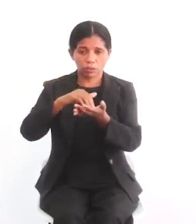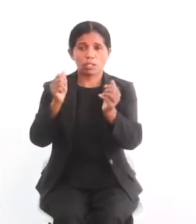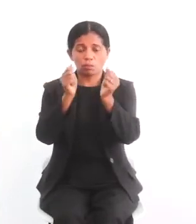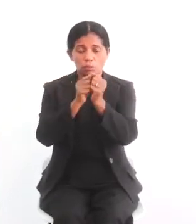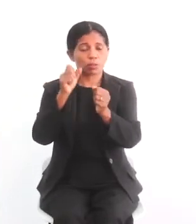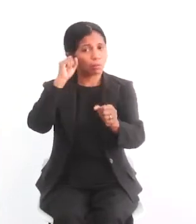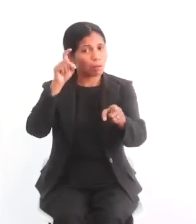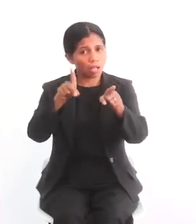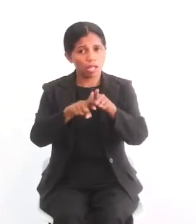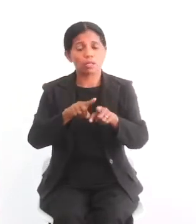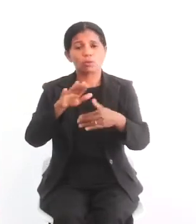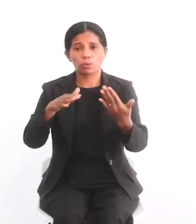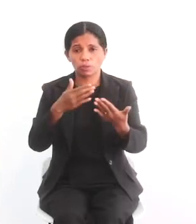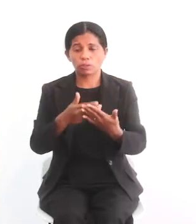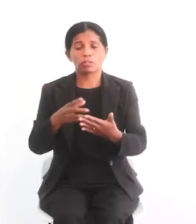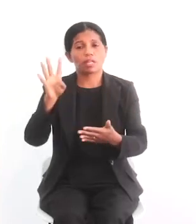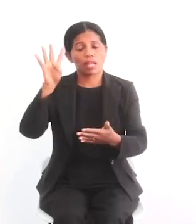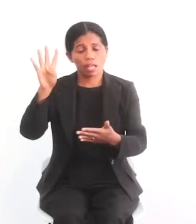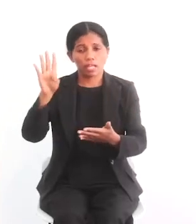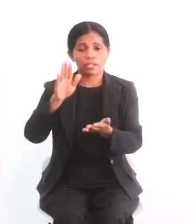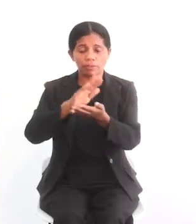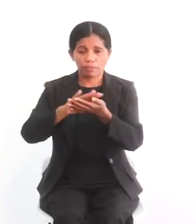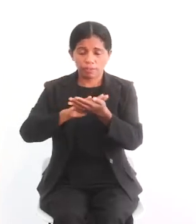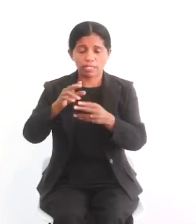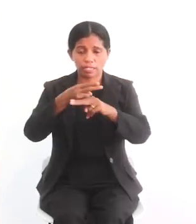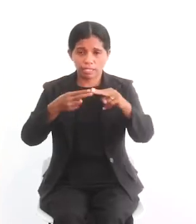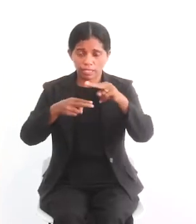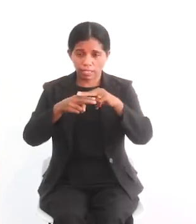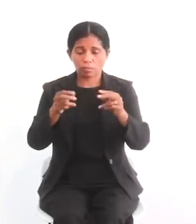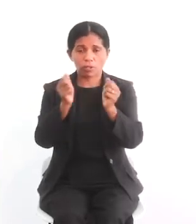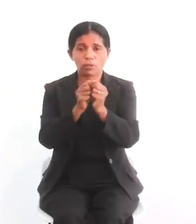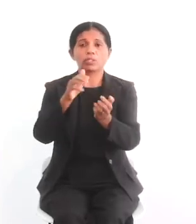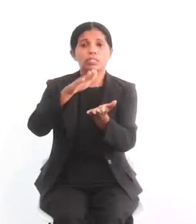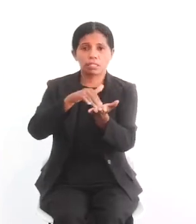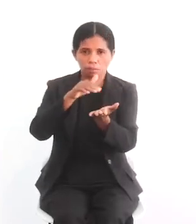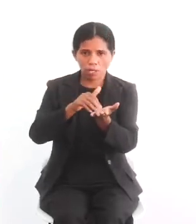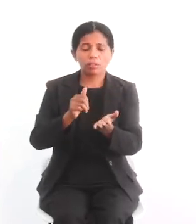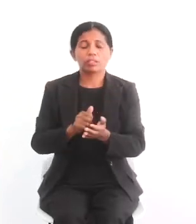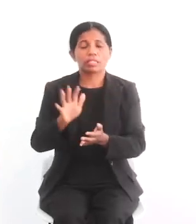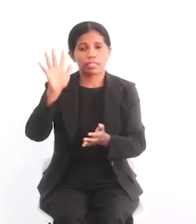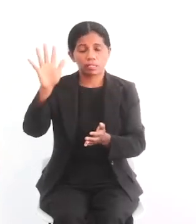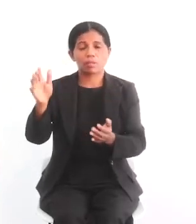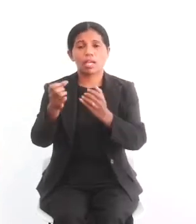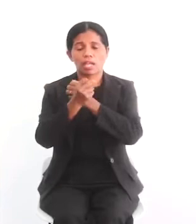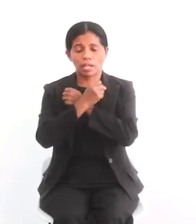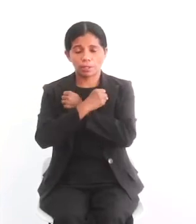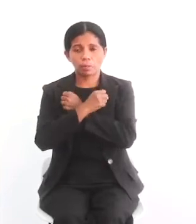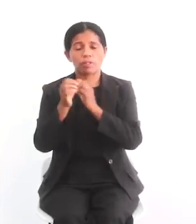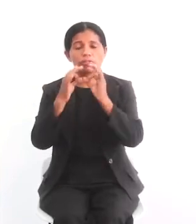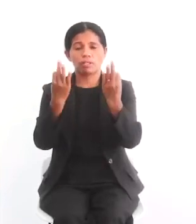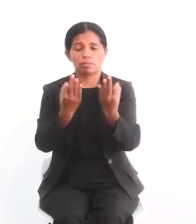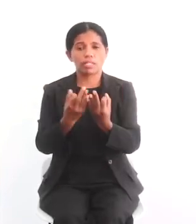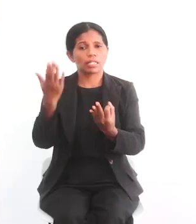alin sira, hat, fase liman bebek ho sabaun, lima, hadomi malu iha